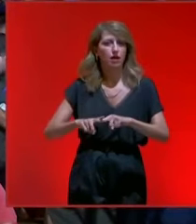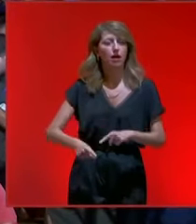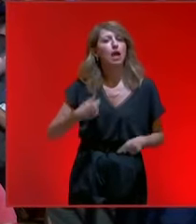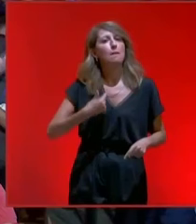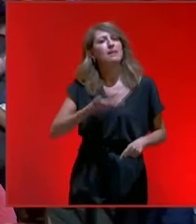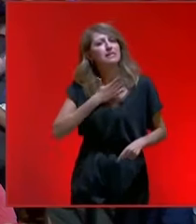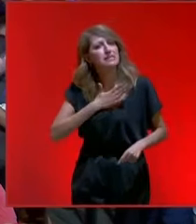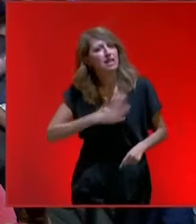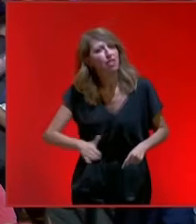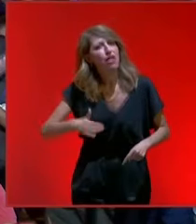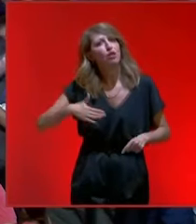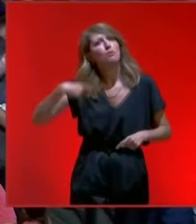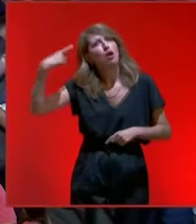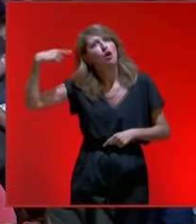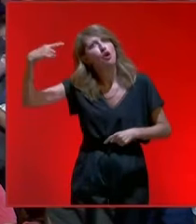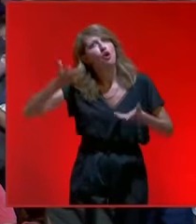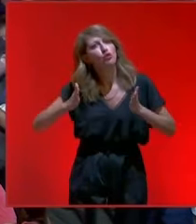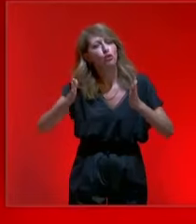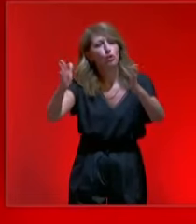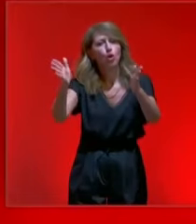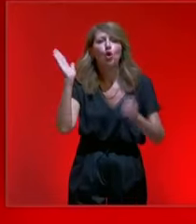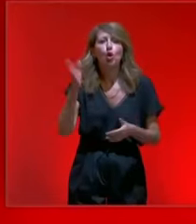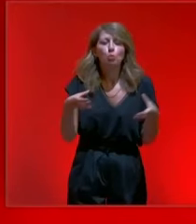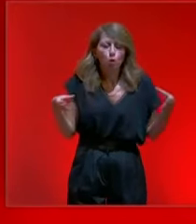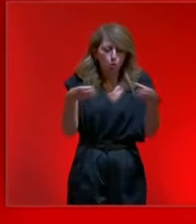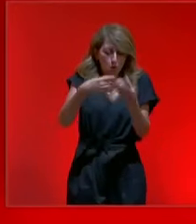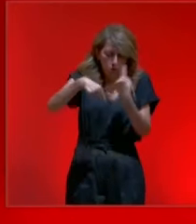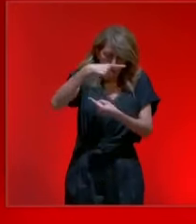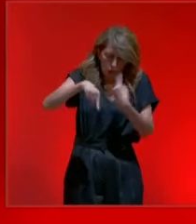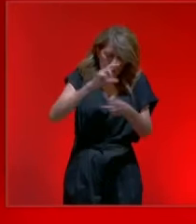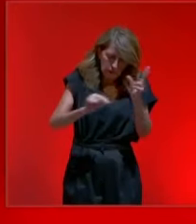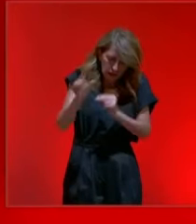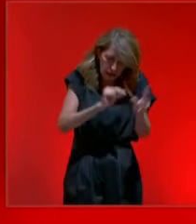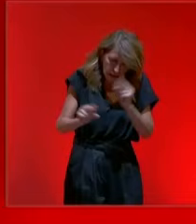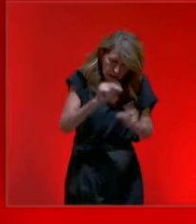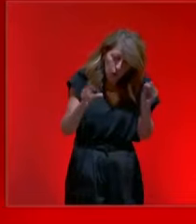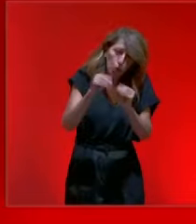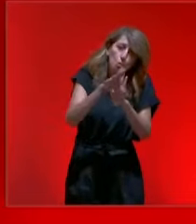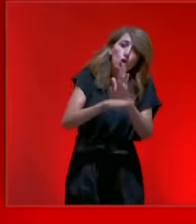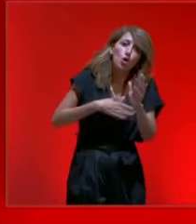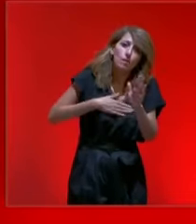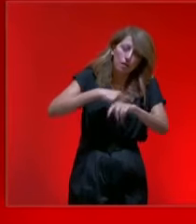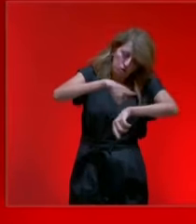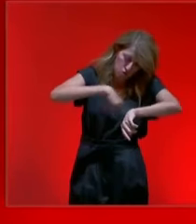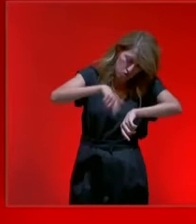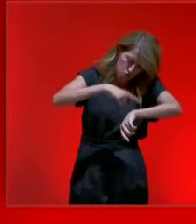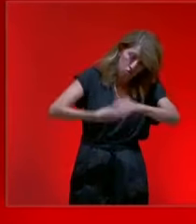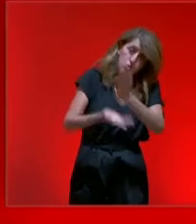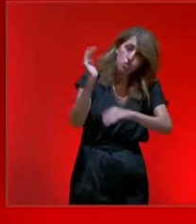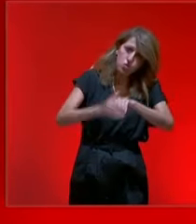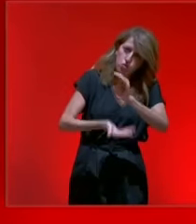να συζητάμε για το πρόγραμμά μας, ώρες ατέλειωτες. Αλλά αν το πρόγραμμα αυτό δεν γίνει υπόθεση μιας